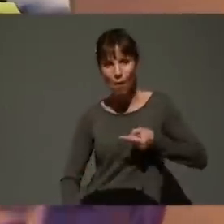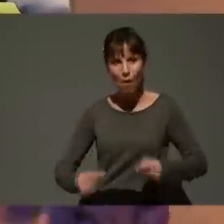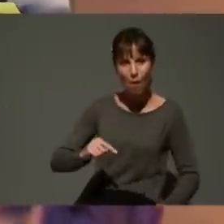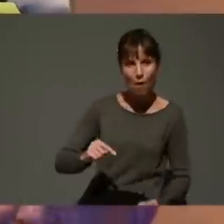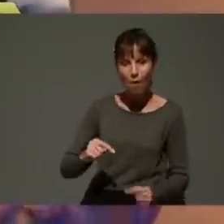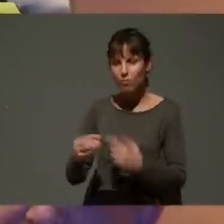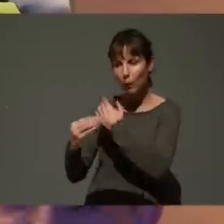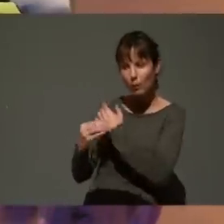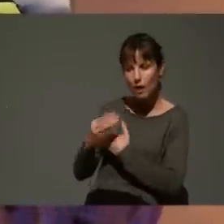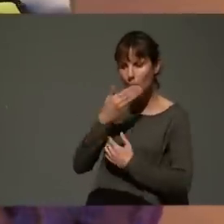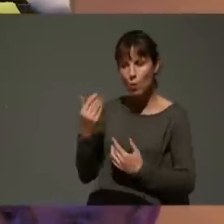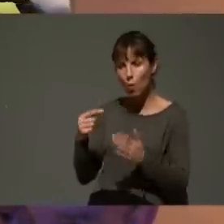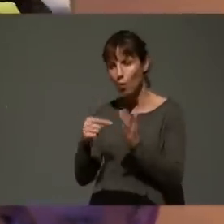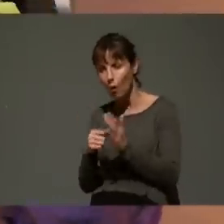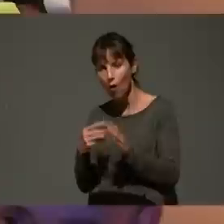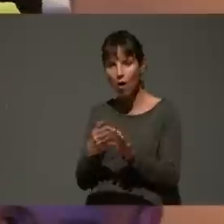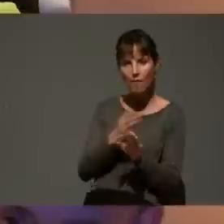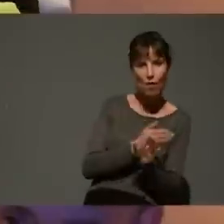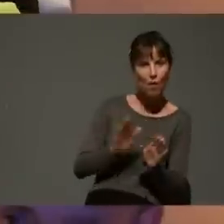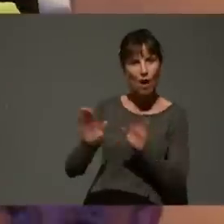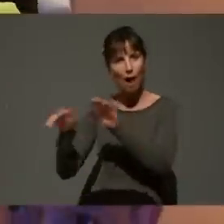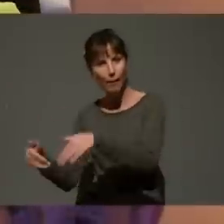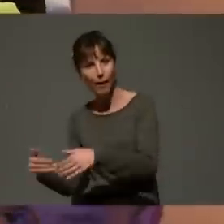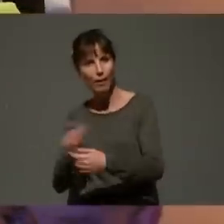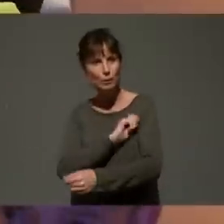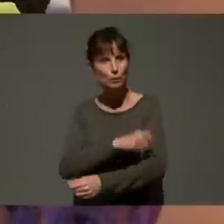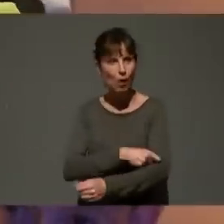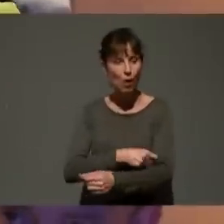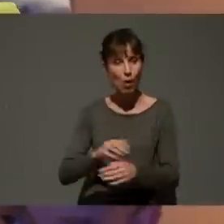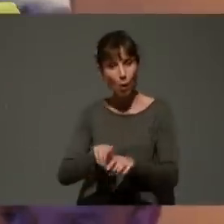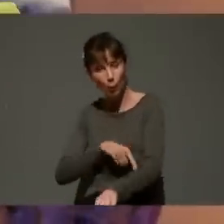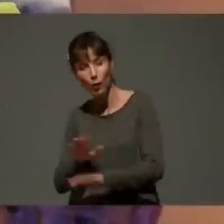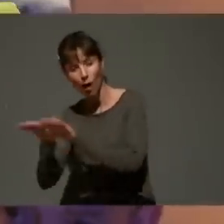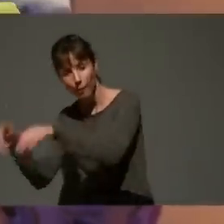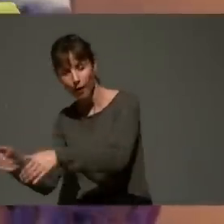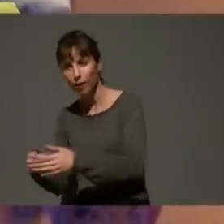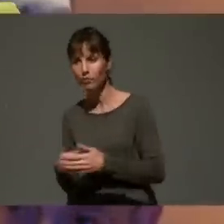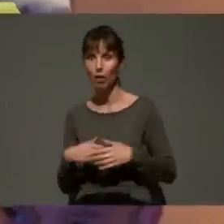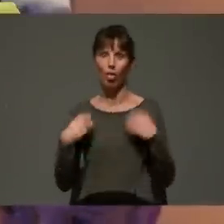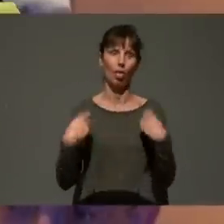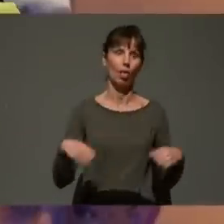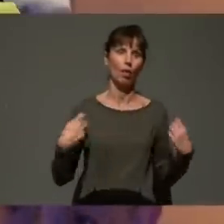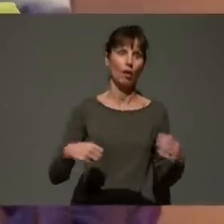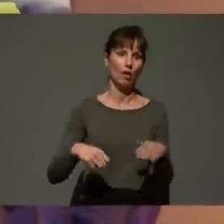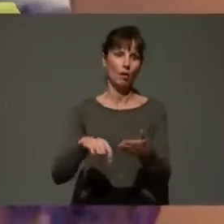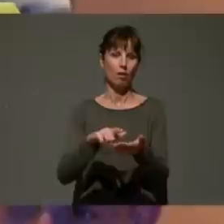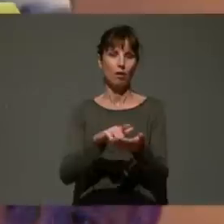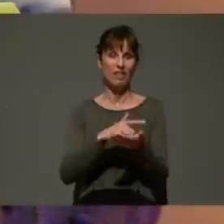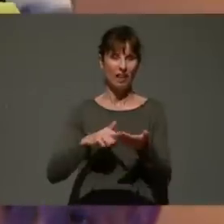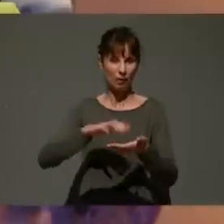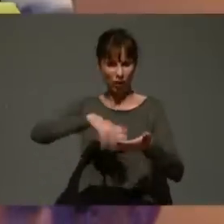après une activité physique ? Avant, après ? Alors là, longtemps après ? Là, il y a de la littérature. Hein. Là, c'est pour ça